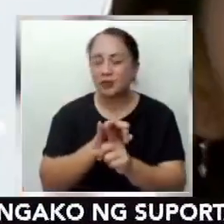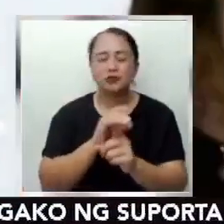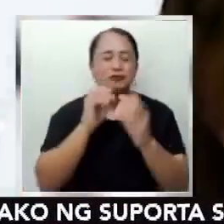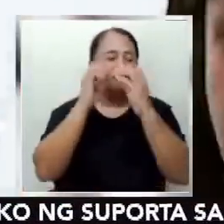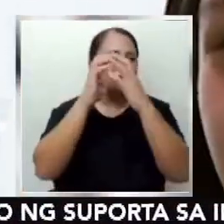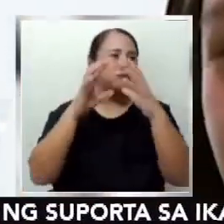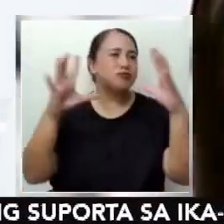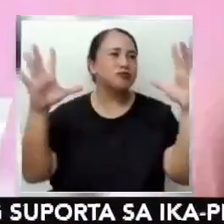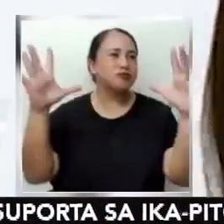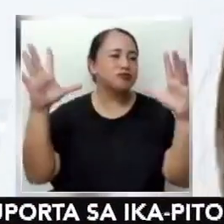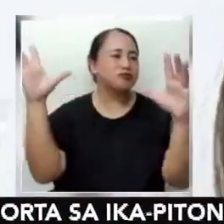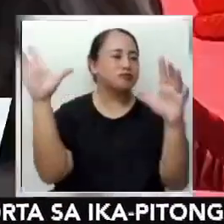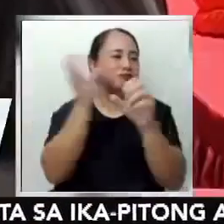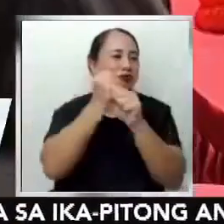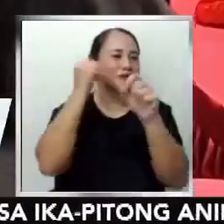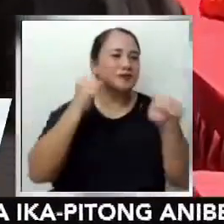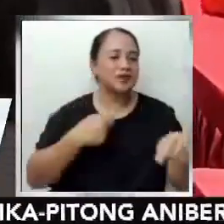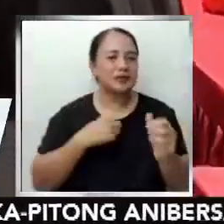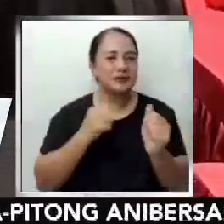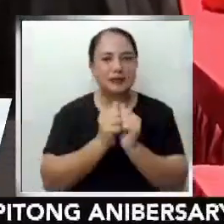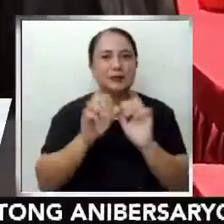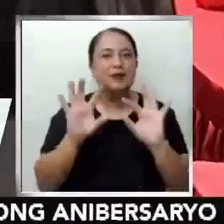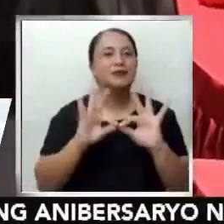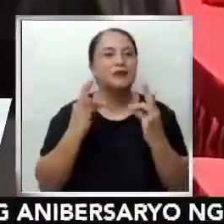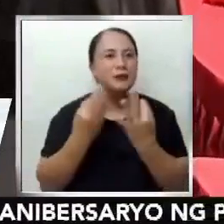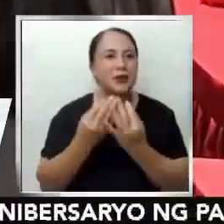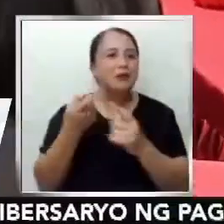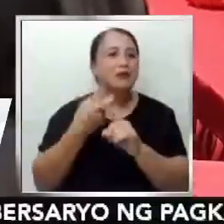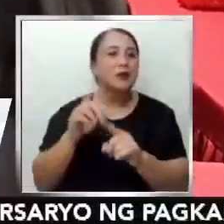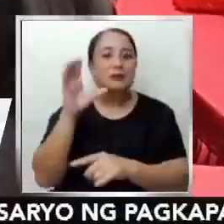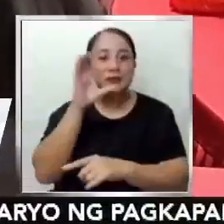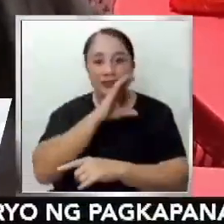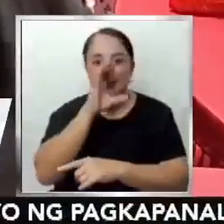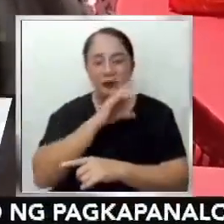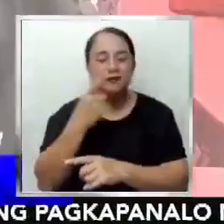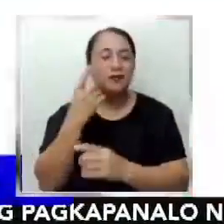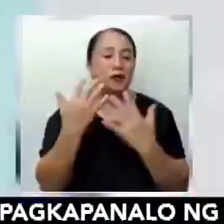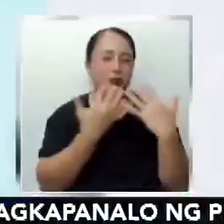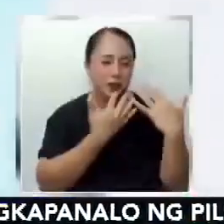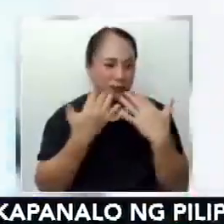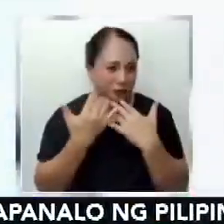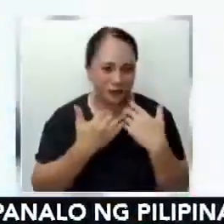Clifford na makasama ang family niya all the way from Cebu for his birthday.